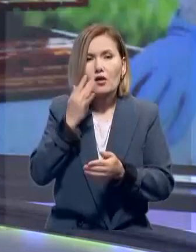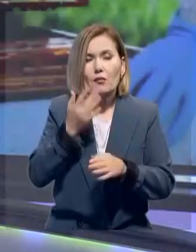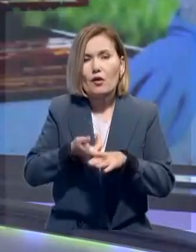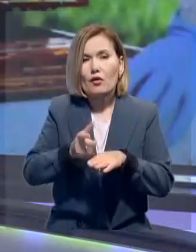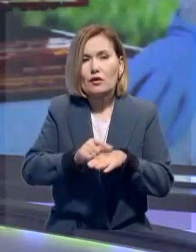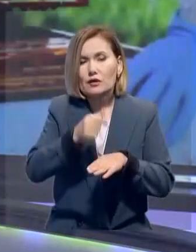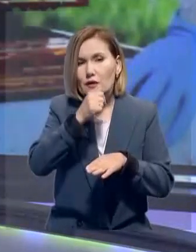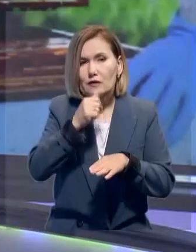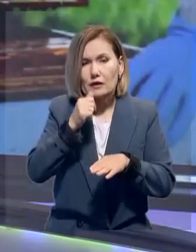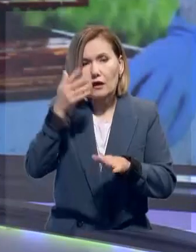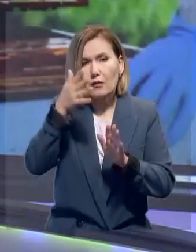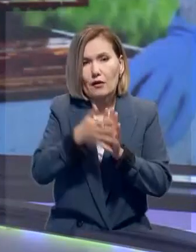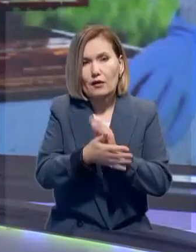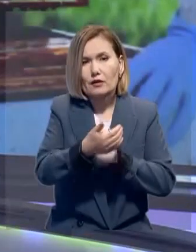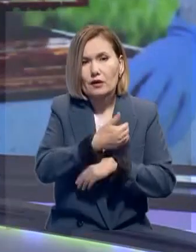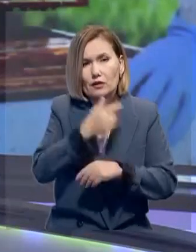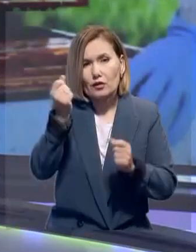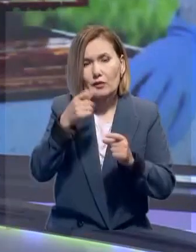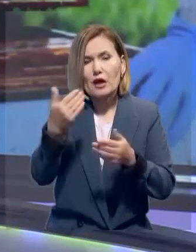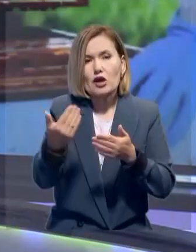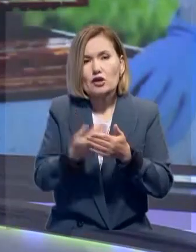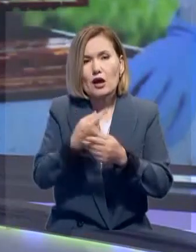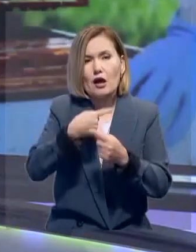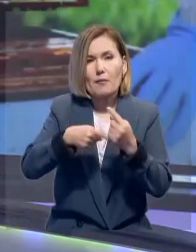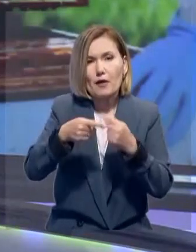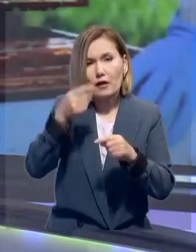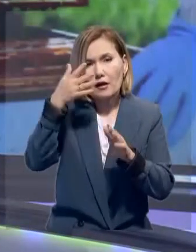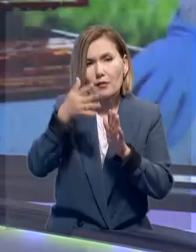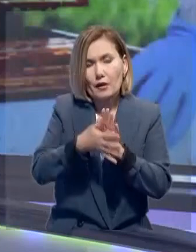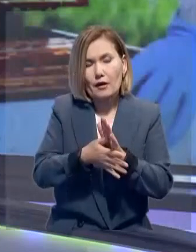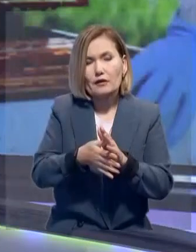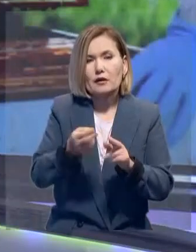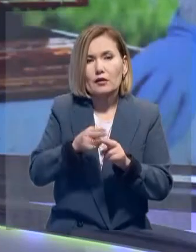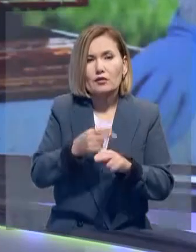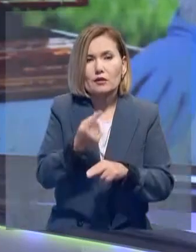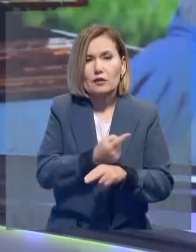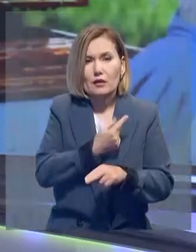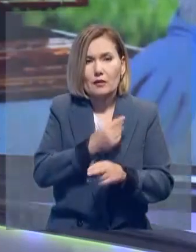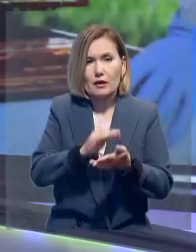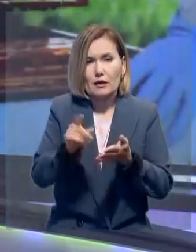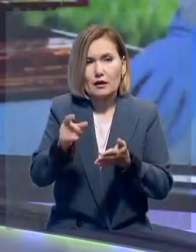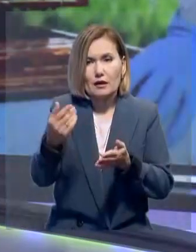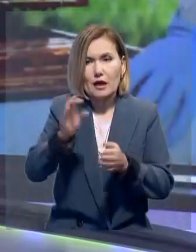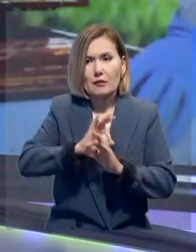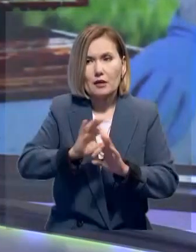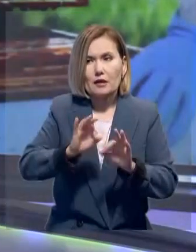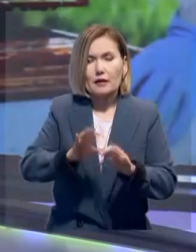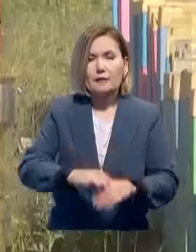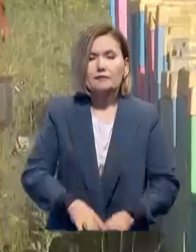қыр-сырын одан әрі танып білгісі келеді. Жаңа кәсіпті меңгерген еңбек адаммен тілшіміз тілдесіп қайтты.